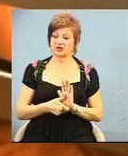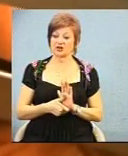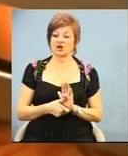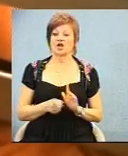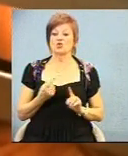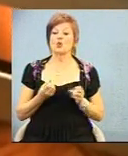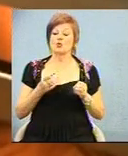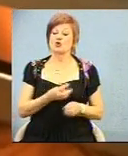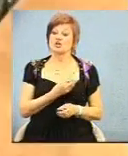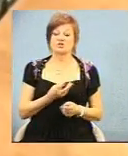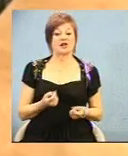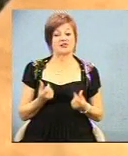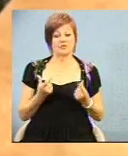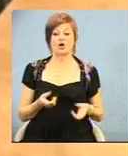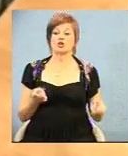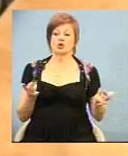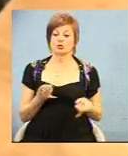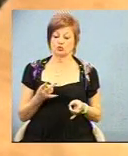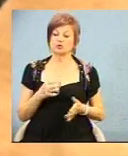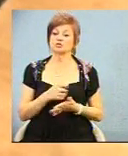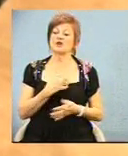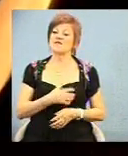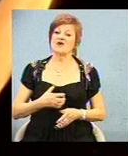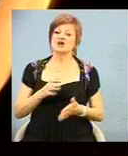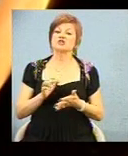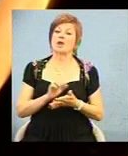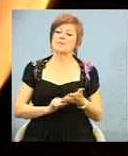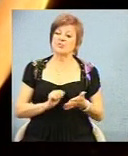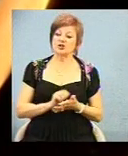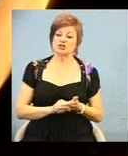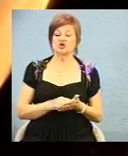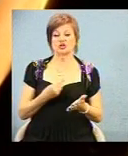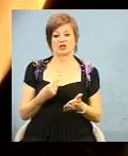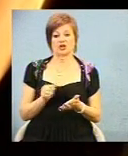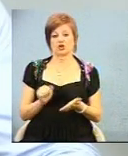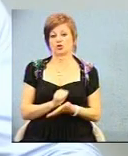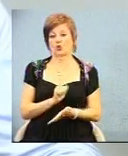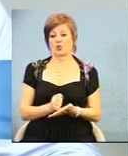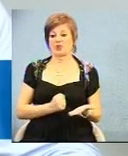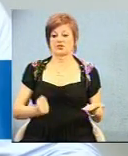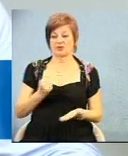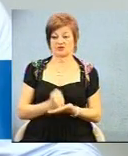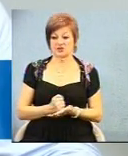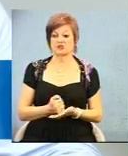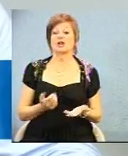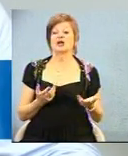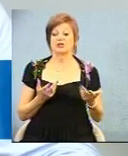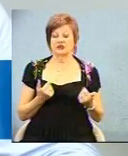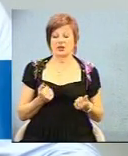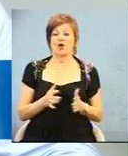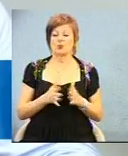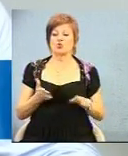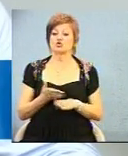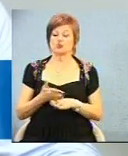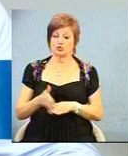простого бажання замало. Має бути поважна причина і документальне її підтвердження. Большую часть, конечно, депутатского фонда